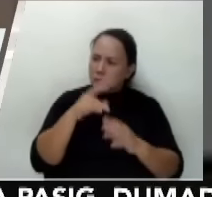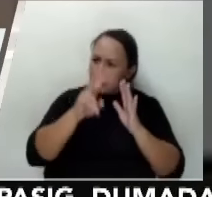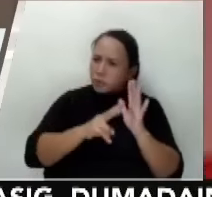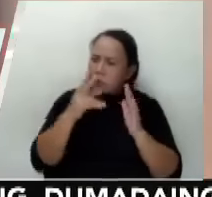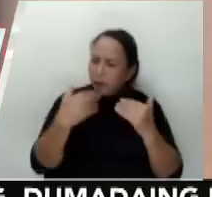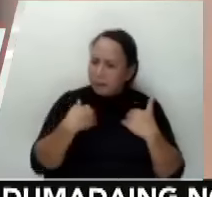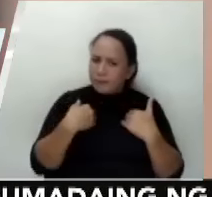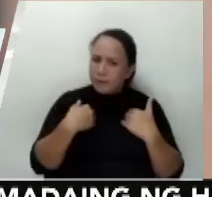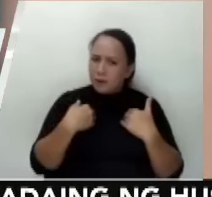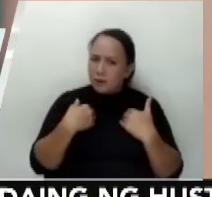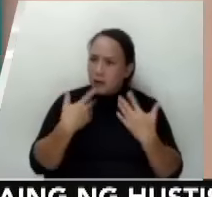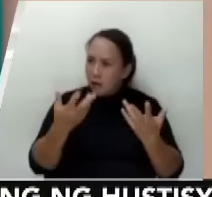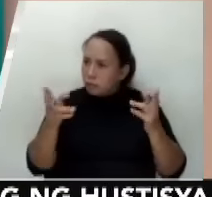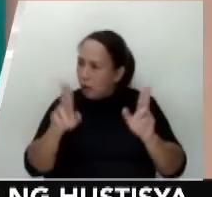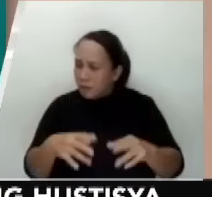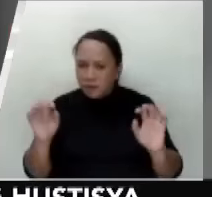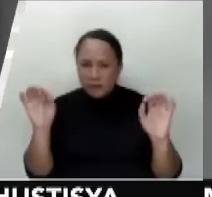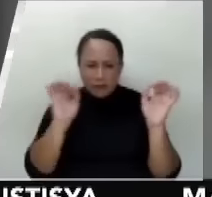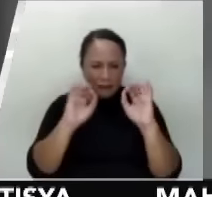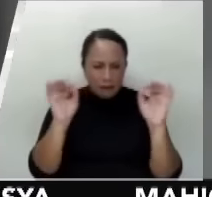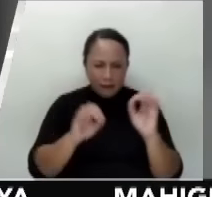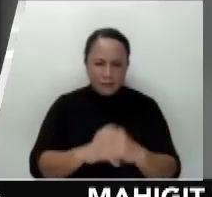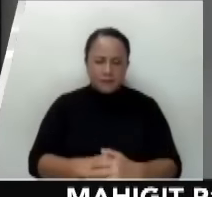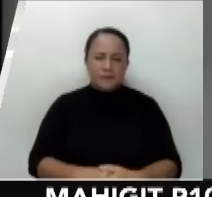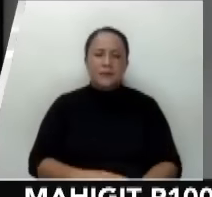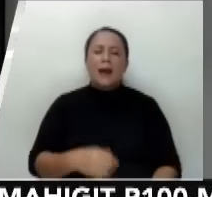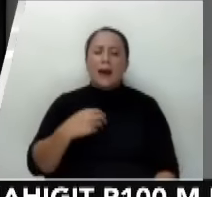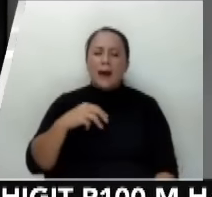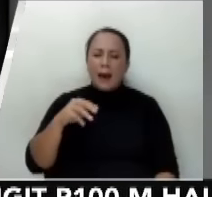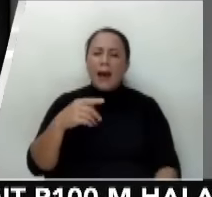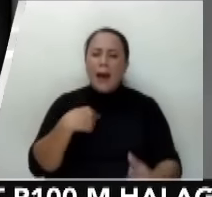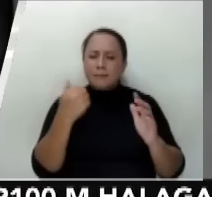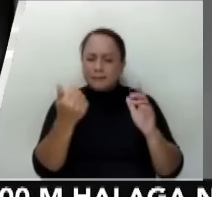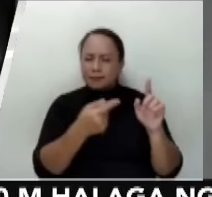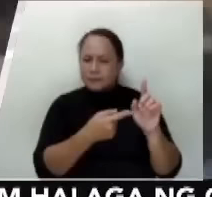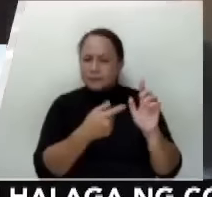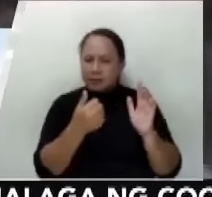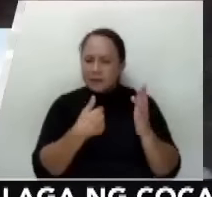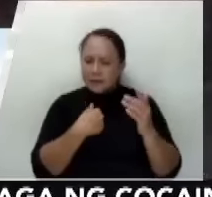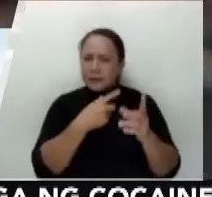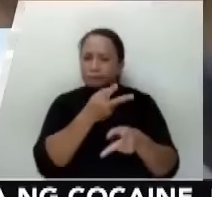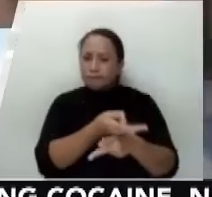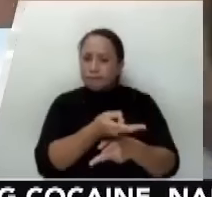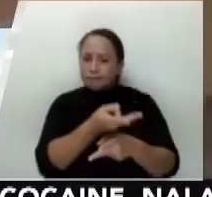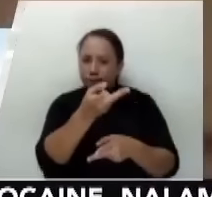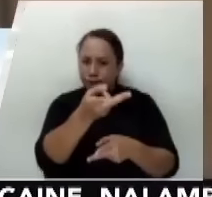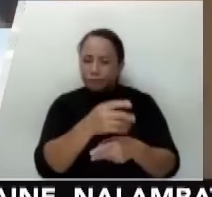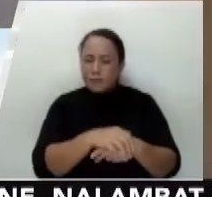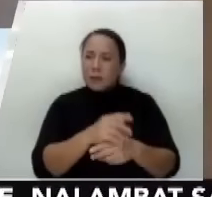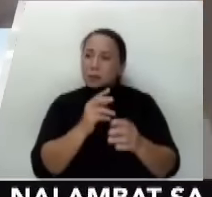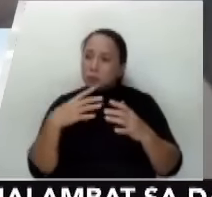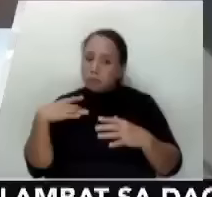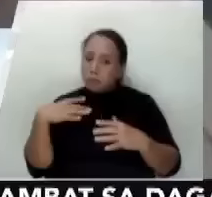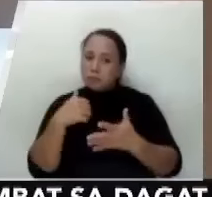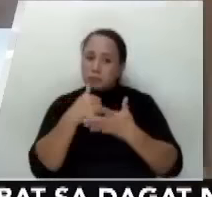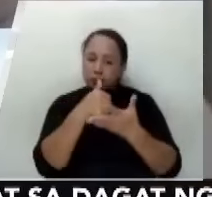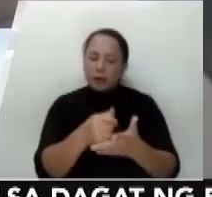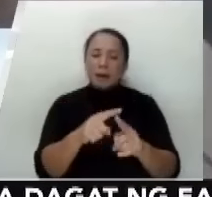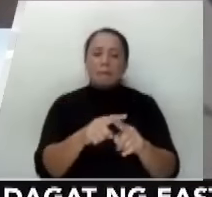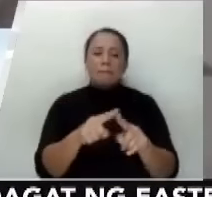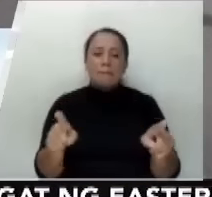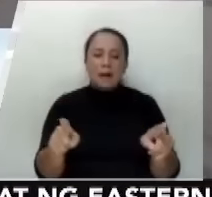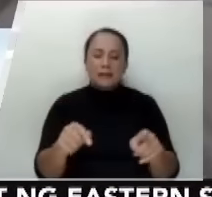untoward incident. May medic at ambulansya na naka-standby at tumulong. Pero hindi lang daw